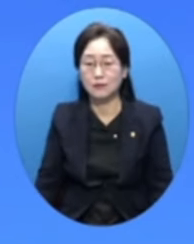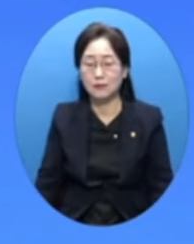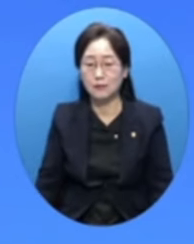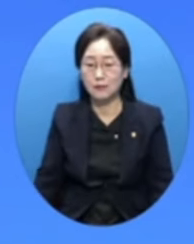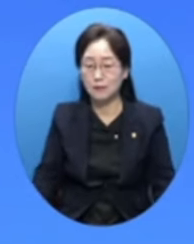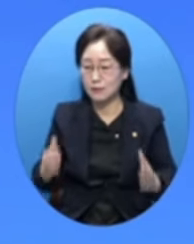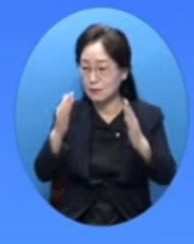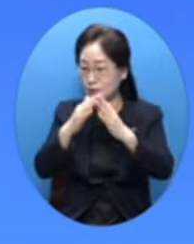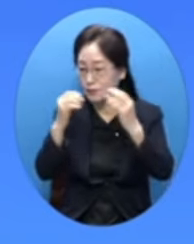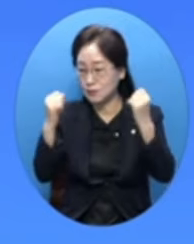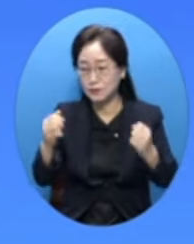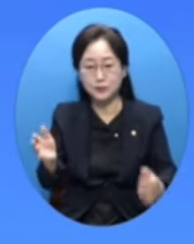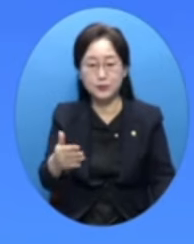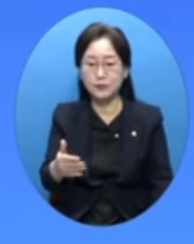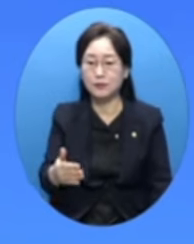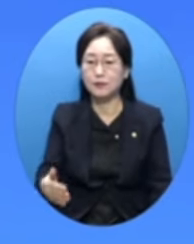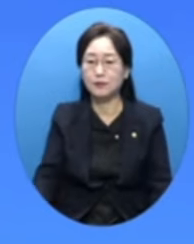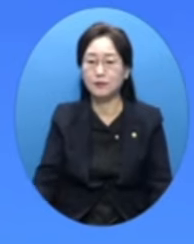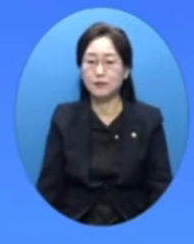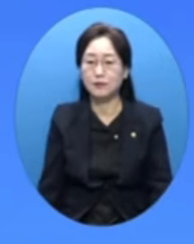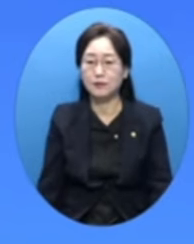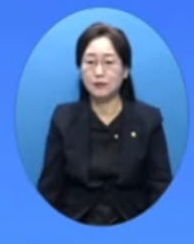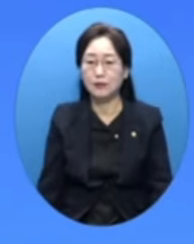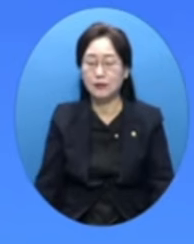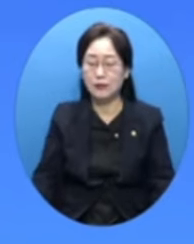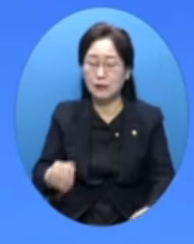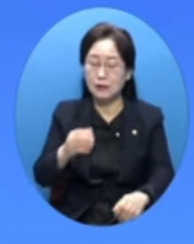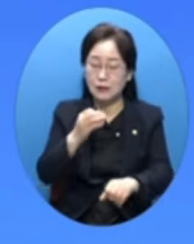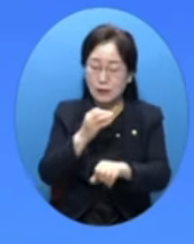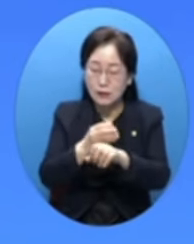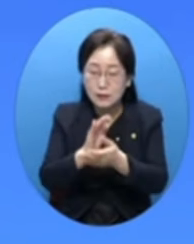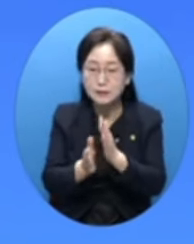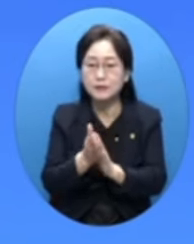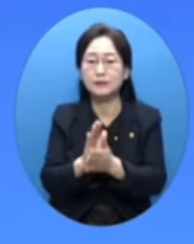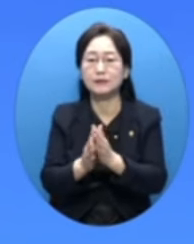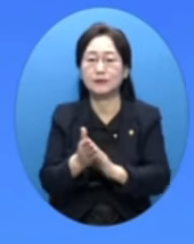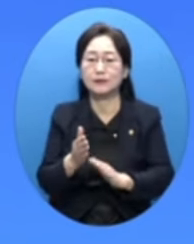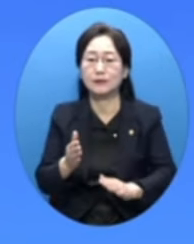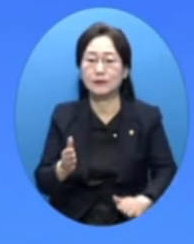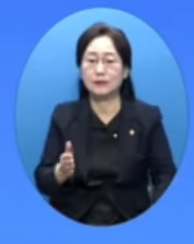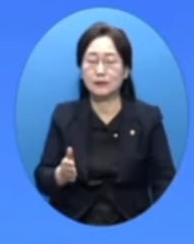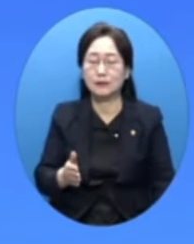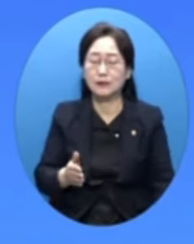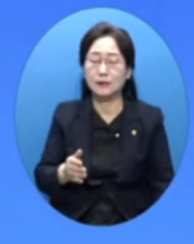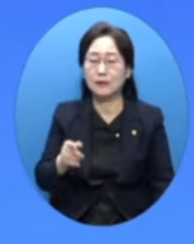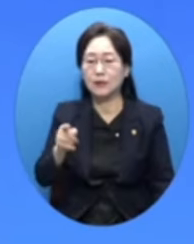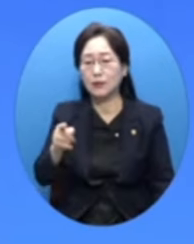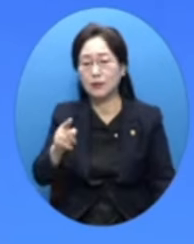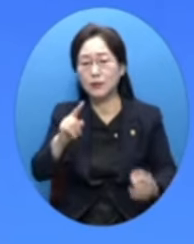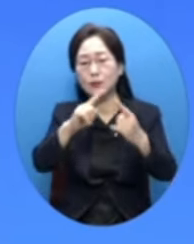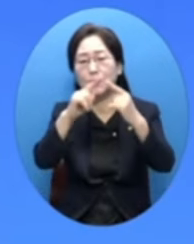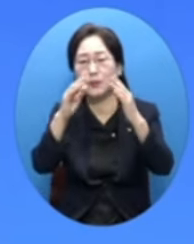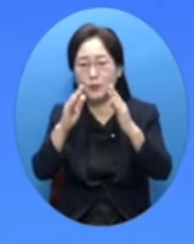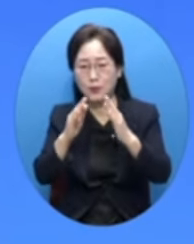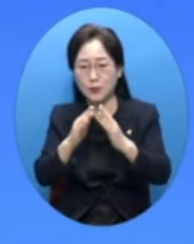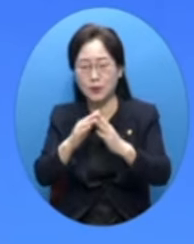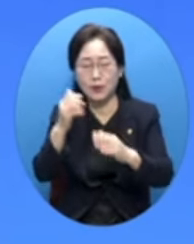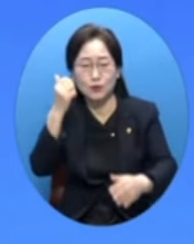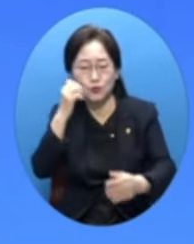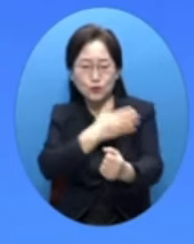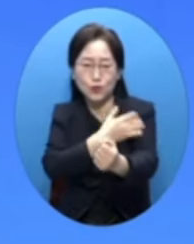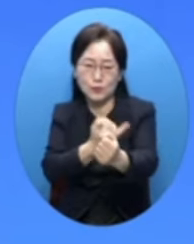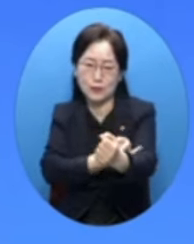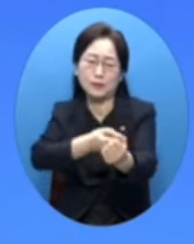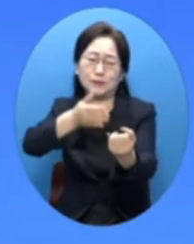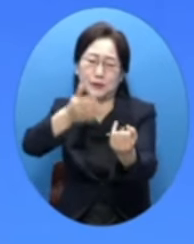거처할 곳도 없고, 그래서 어찌어찌해서 저 송동이는 교회 권사님 집에서